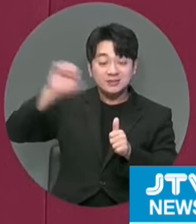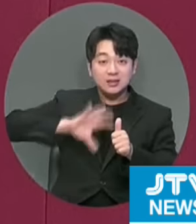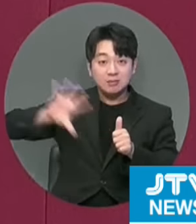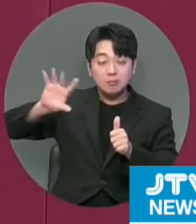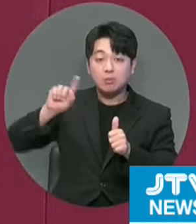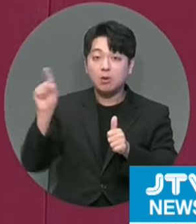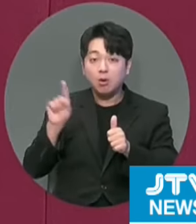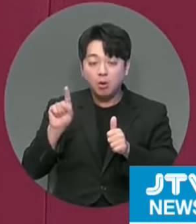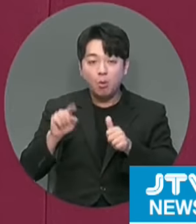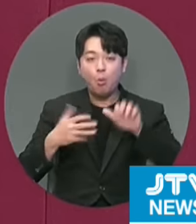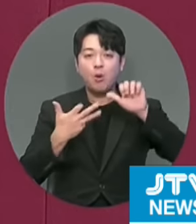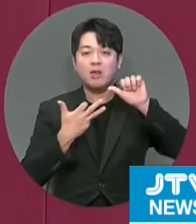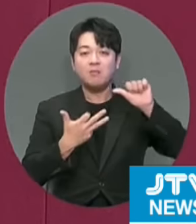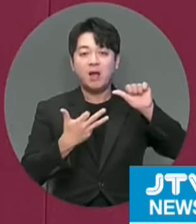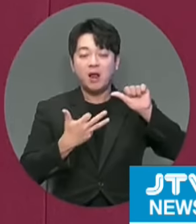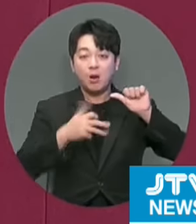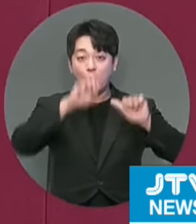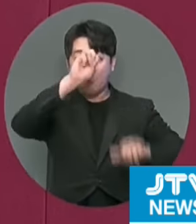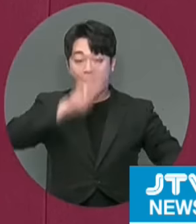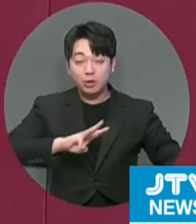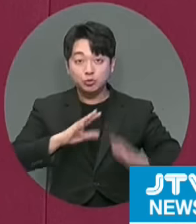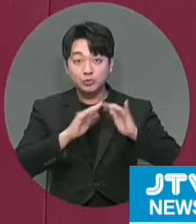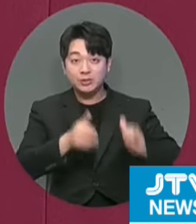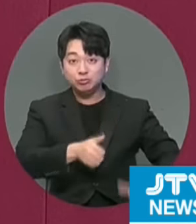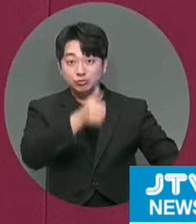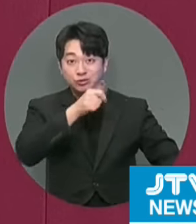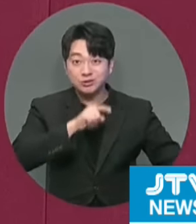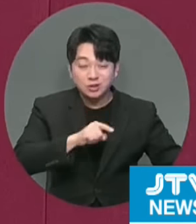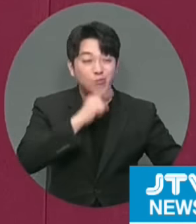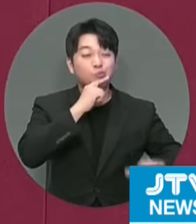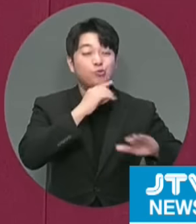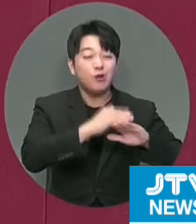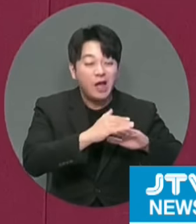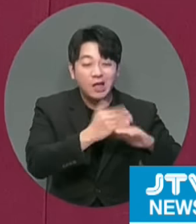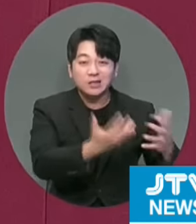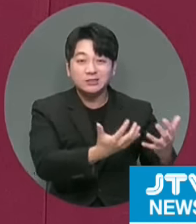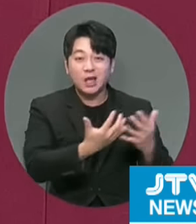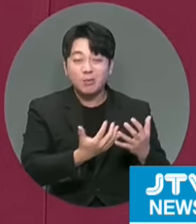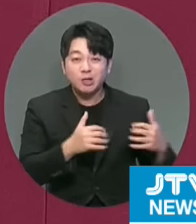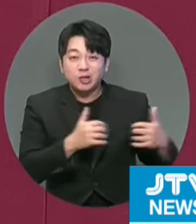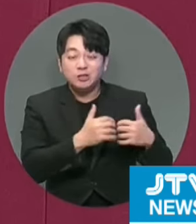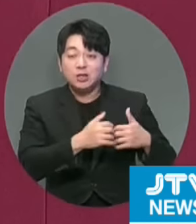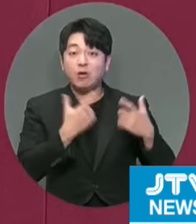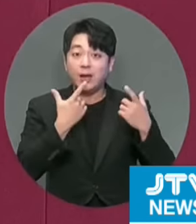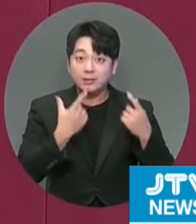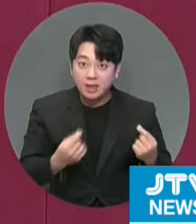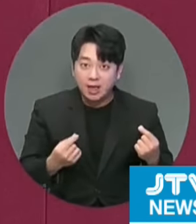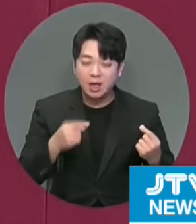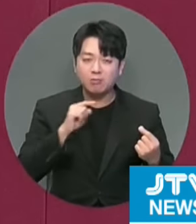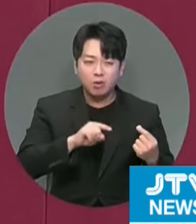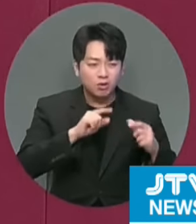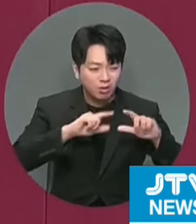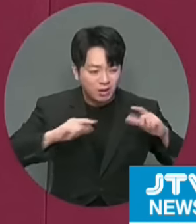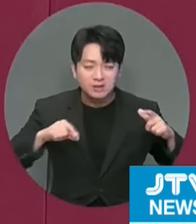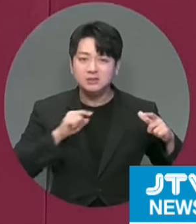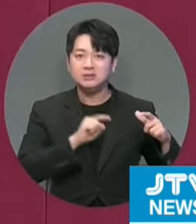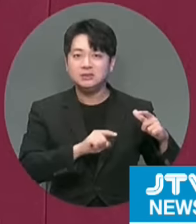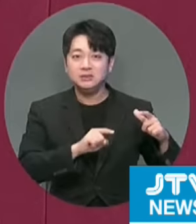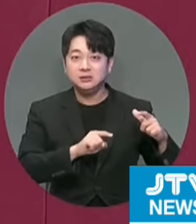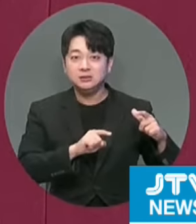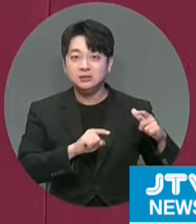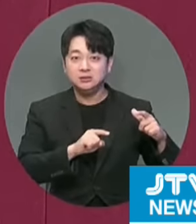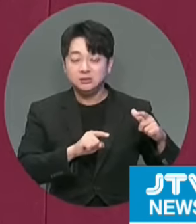내전이었다, 제주 4.3은 반역이다, 노벨 문학상은 파시즘이다, 이런 글을 올리는